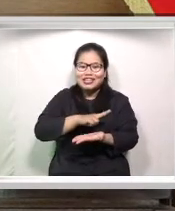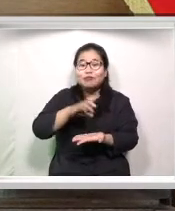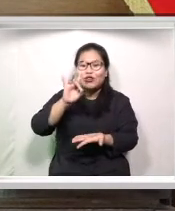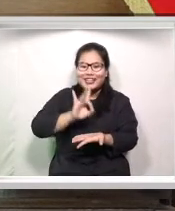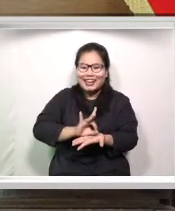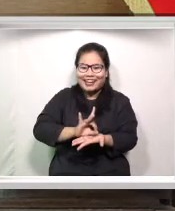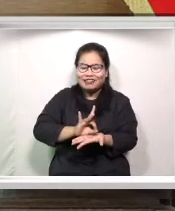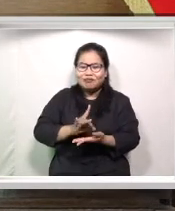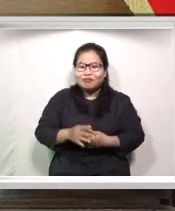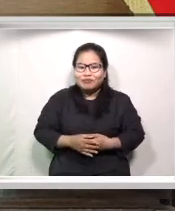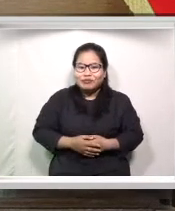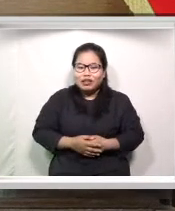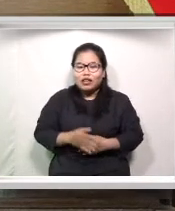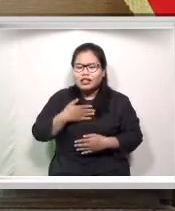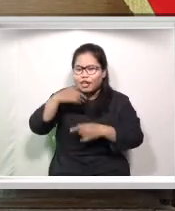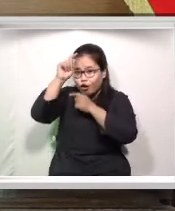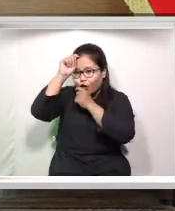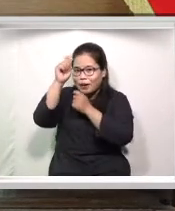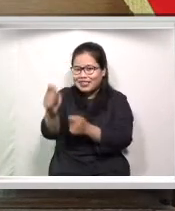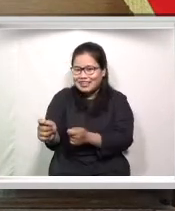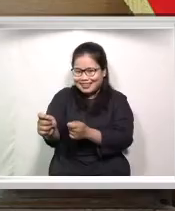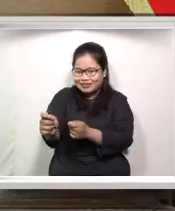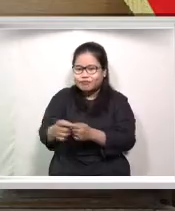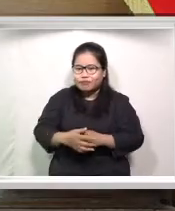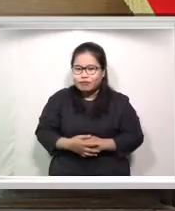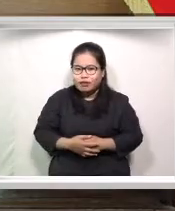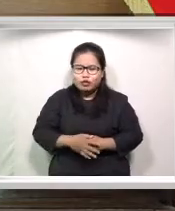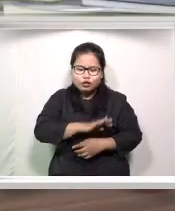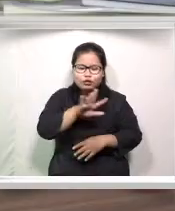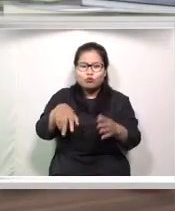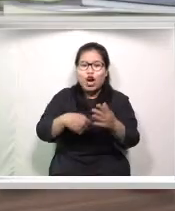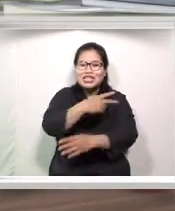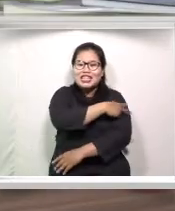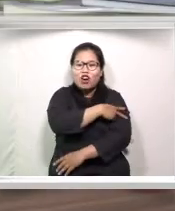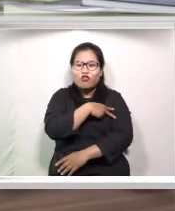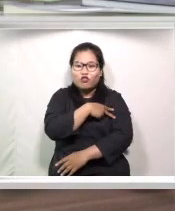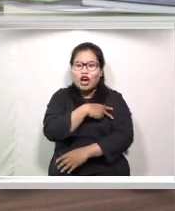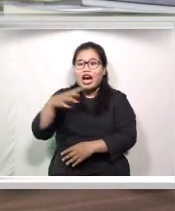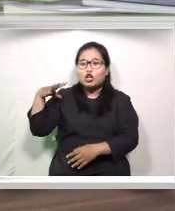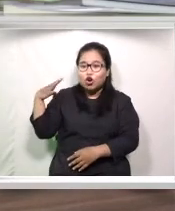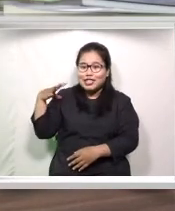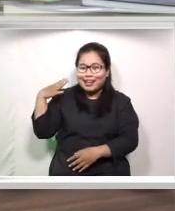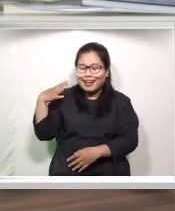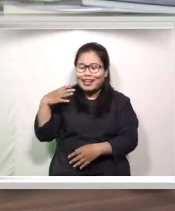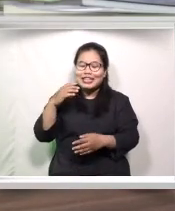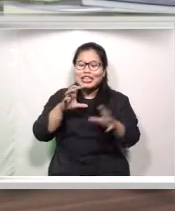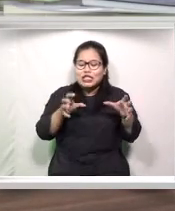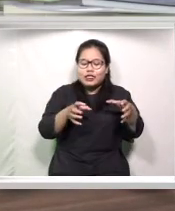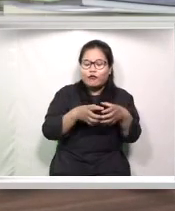Brawijaya, yang saya hormati para staf, dosen, dan